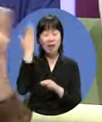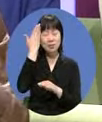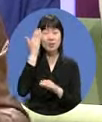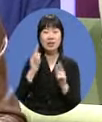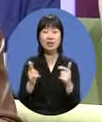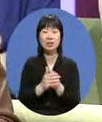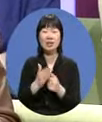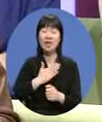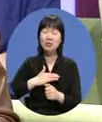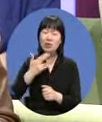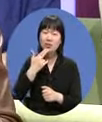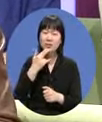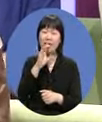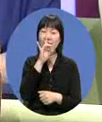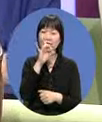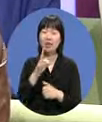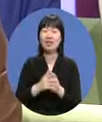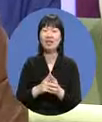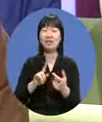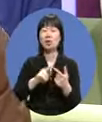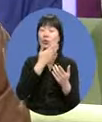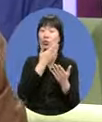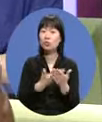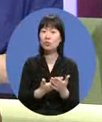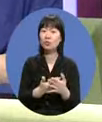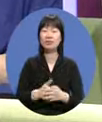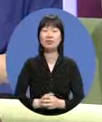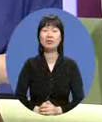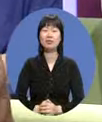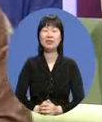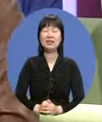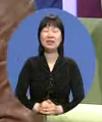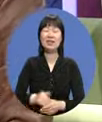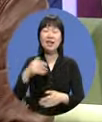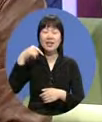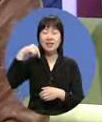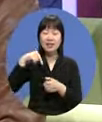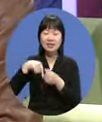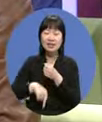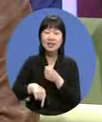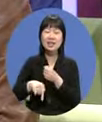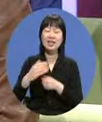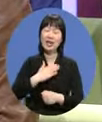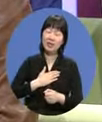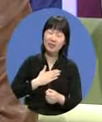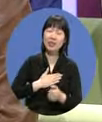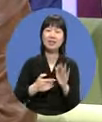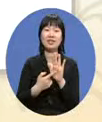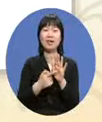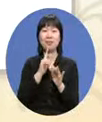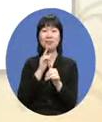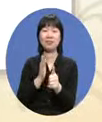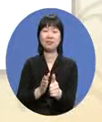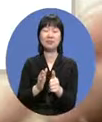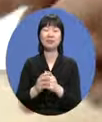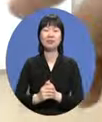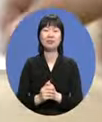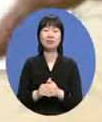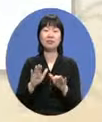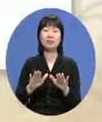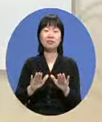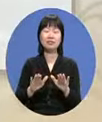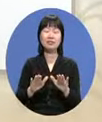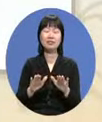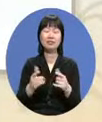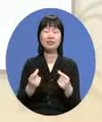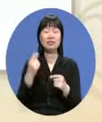때문에 감정이 묻지 않으면 안 돼요. 네. 그게 굉장히 중요하고요. 그렇네요. 진지하게 감정을 이입해라. 네. 이 말씀이시군요. 네. 근데 이제